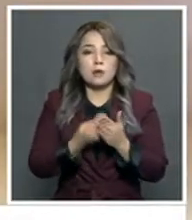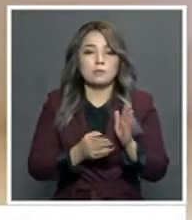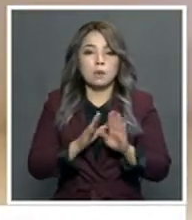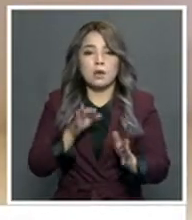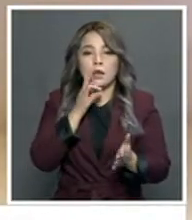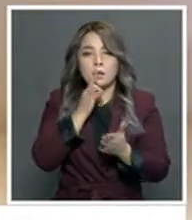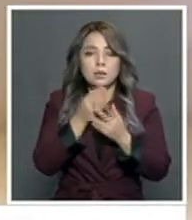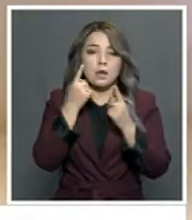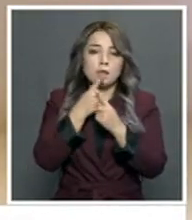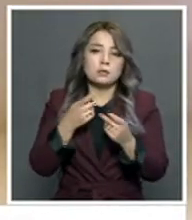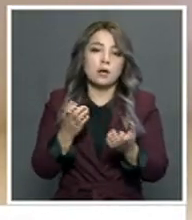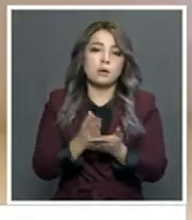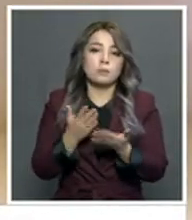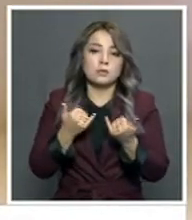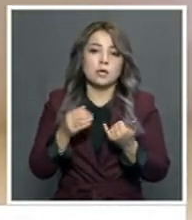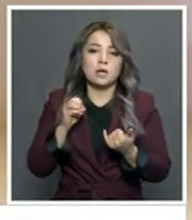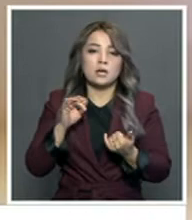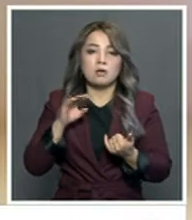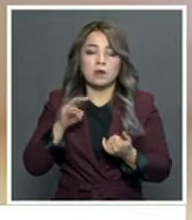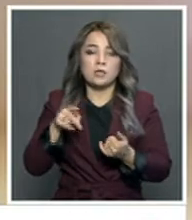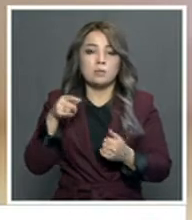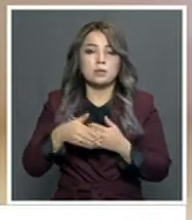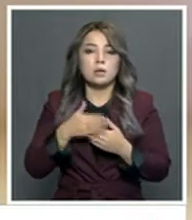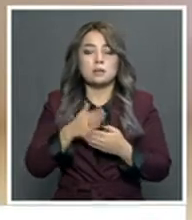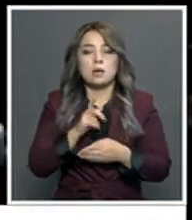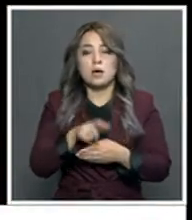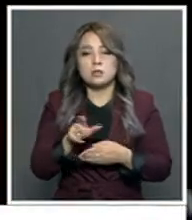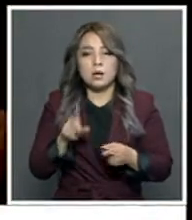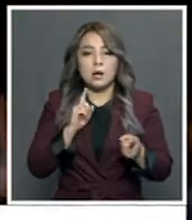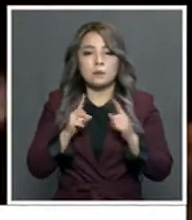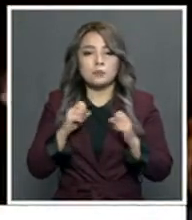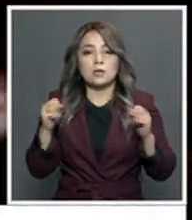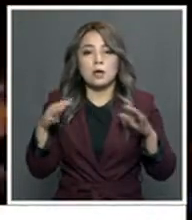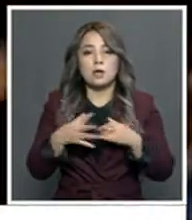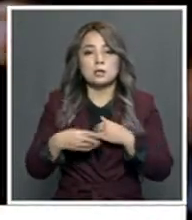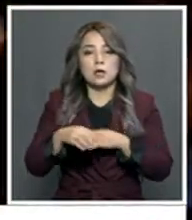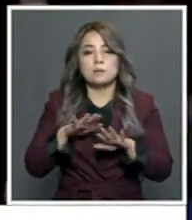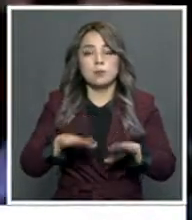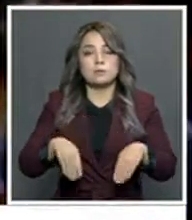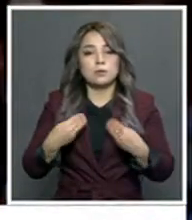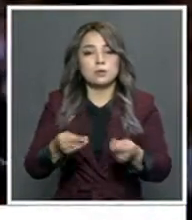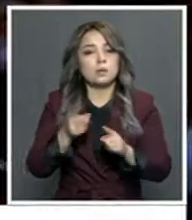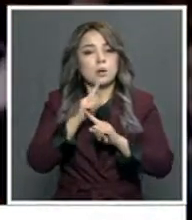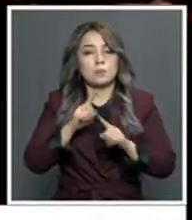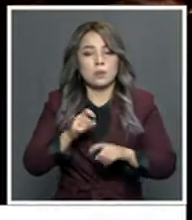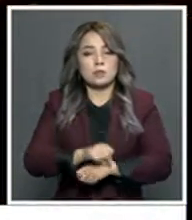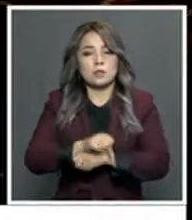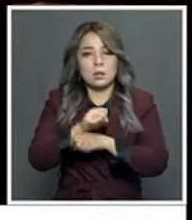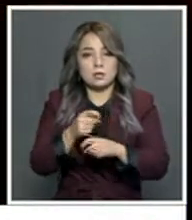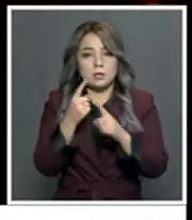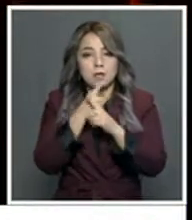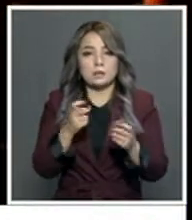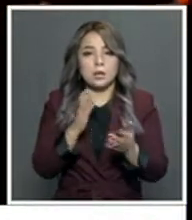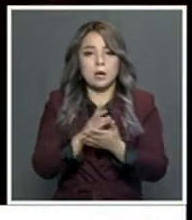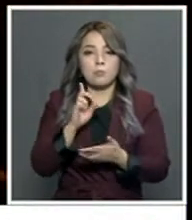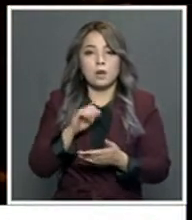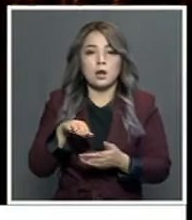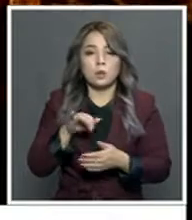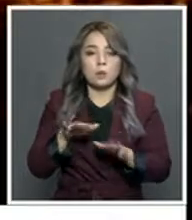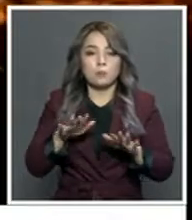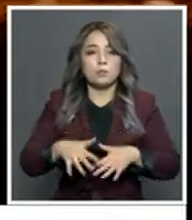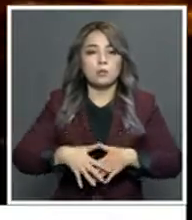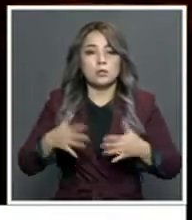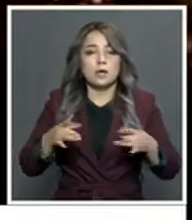мәлімдеді. Бұл кезде Ереванда мыңдаған адам үкімет үйінің алдына жиналып, жер бермейміз деп ұрандатып жатыр. Ал Бакуде үлкен